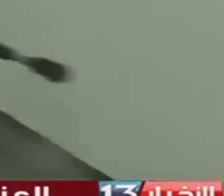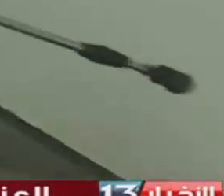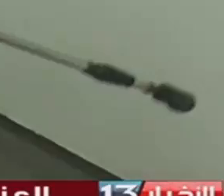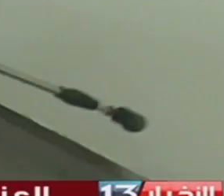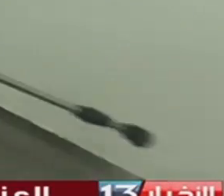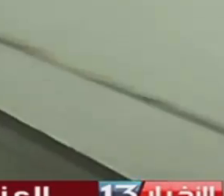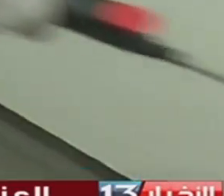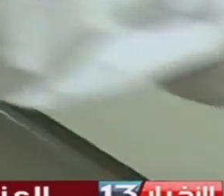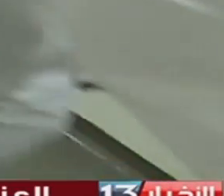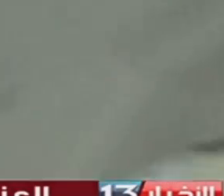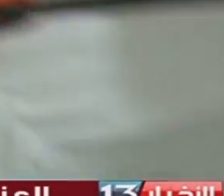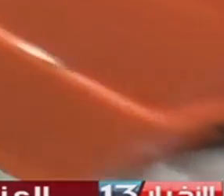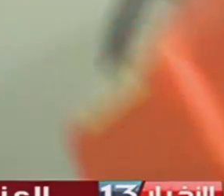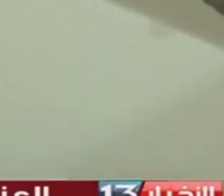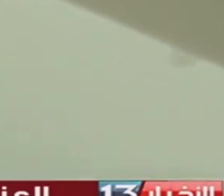التونسية بفيروس كورونا.